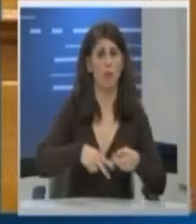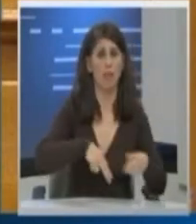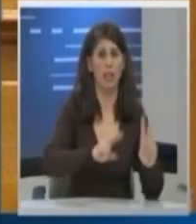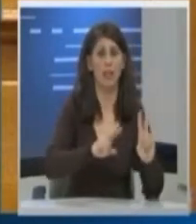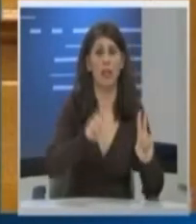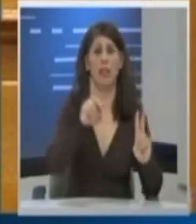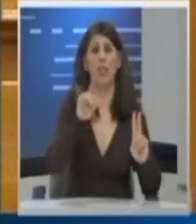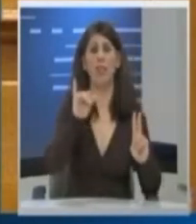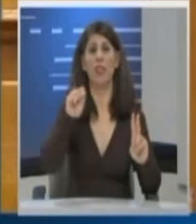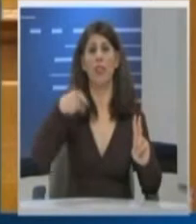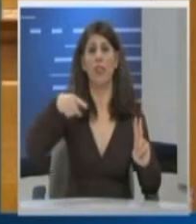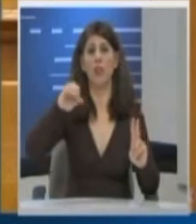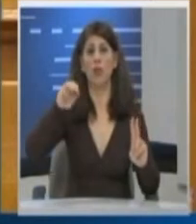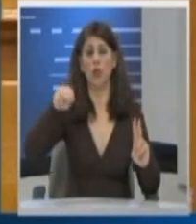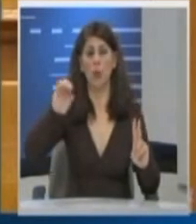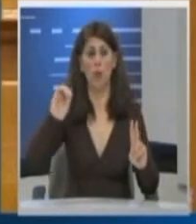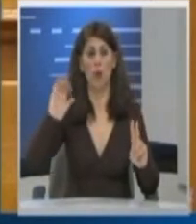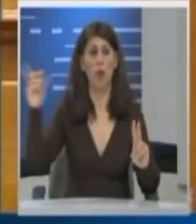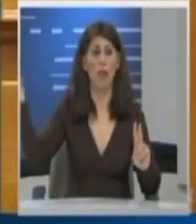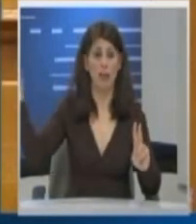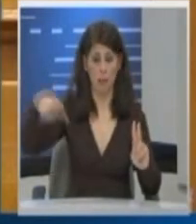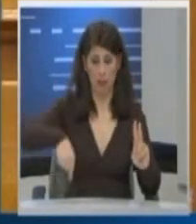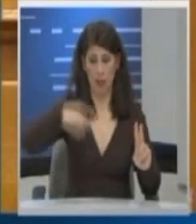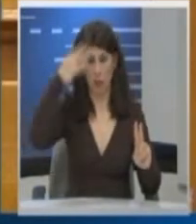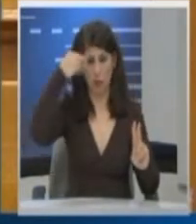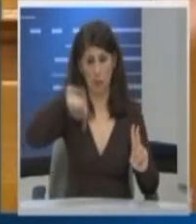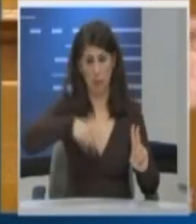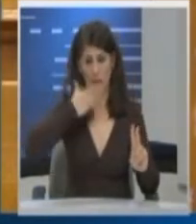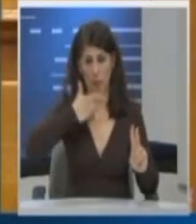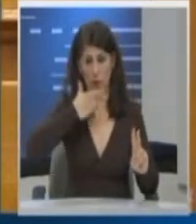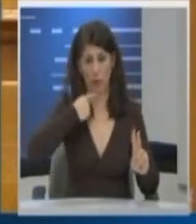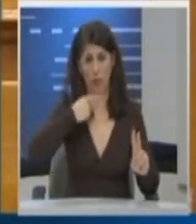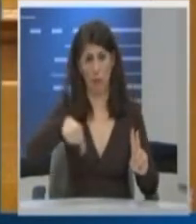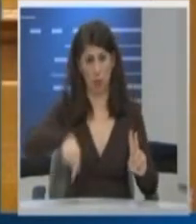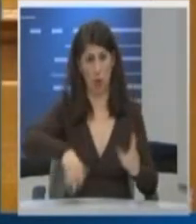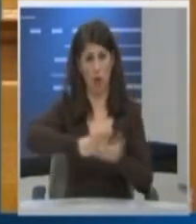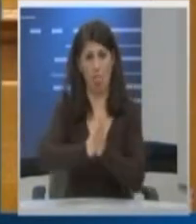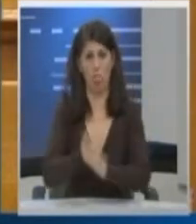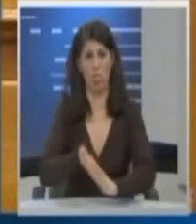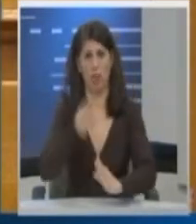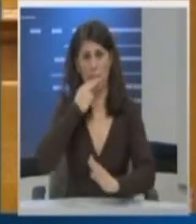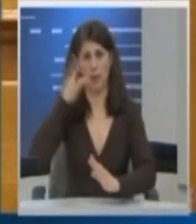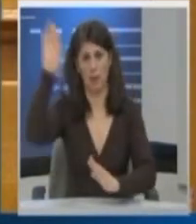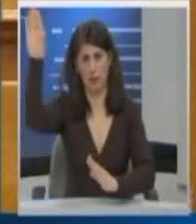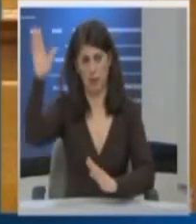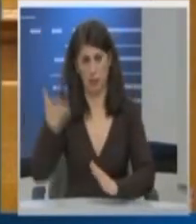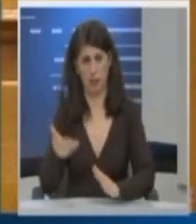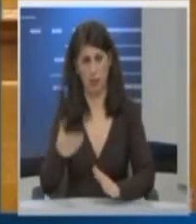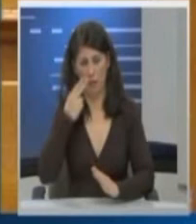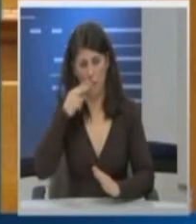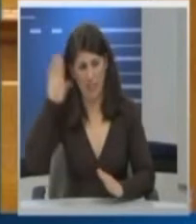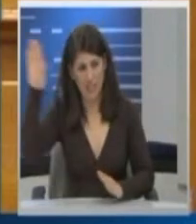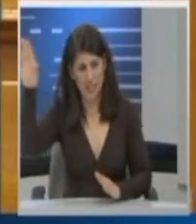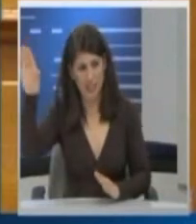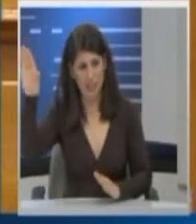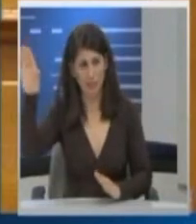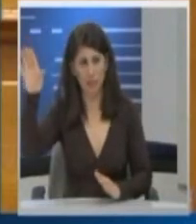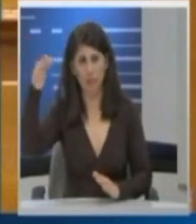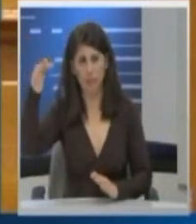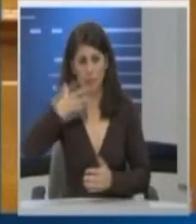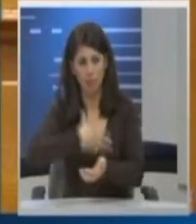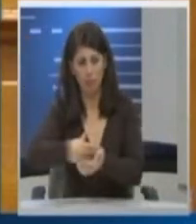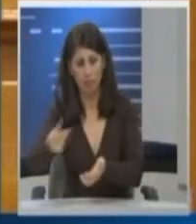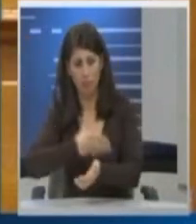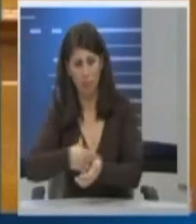την εκτελεστή το δίστομο. Για να μην έχω τον κύριο Τσίπρα σήμερα εδώ να μου απολογείτε ότι τώρα θα πατήσω τους Ναζί. Τους Ναζί και τους φασίστες